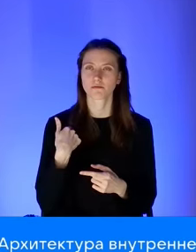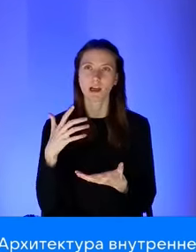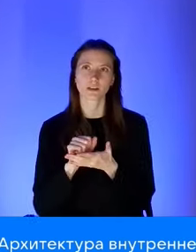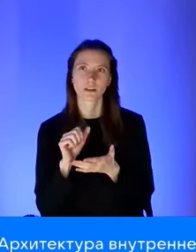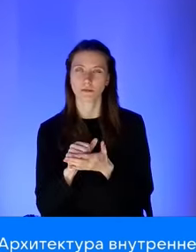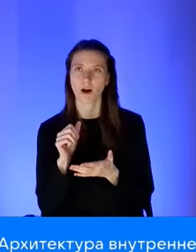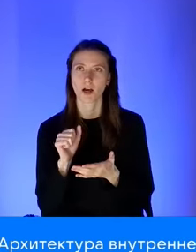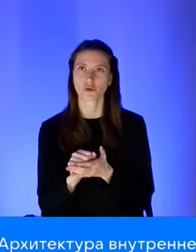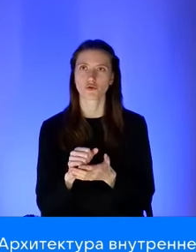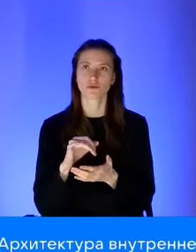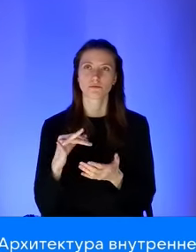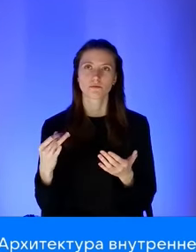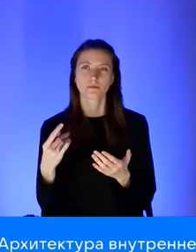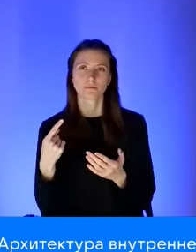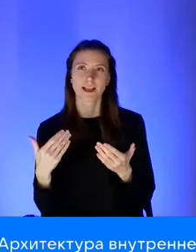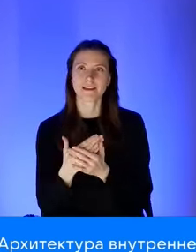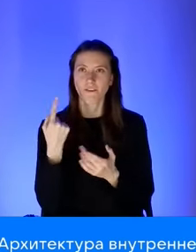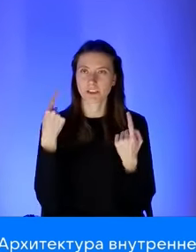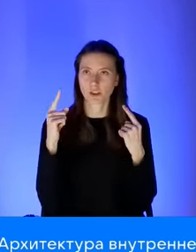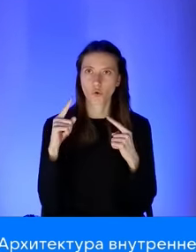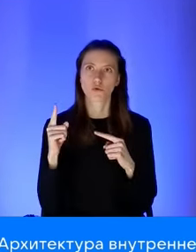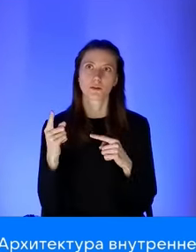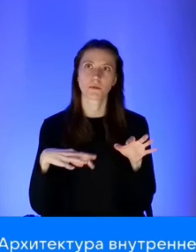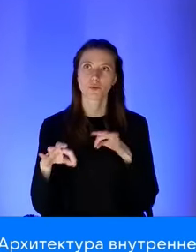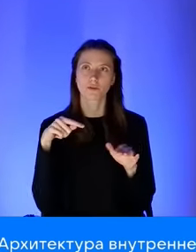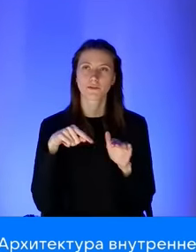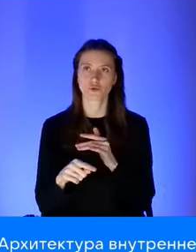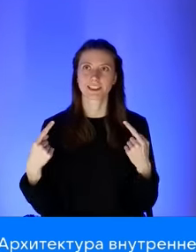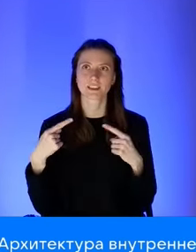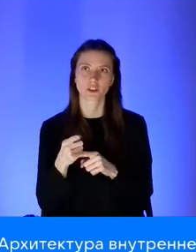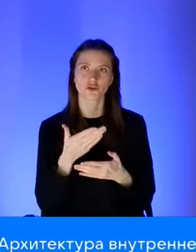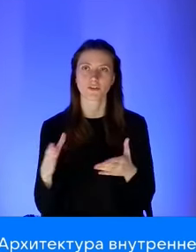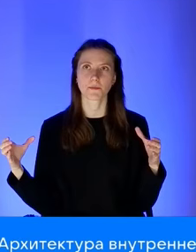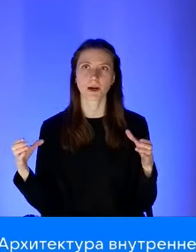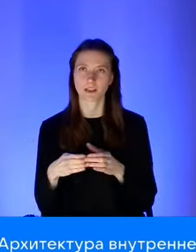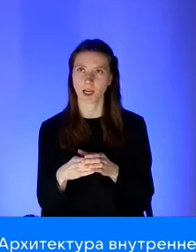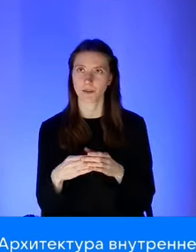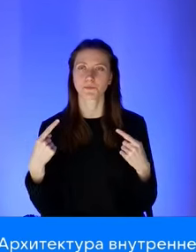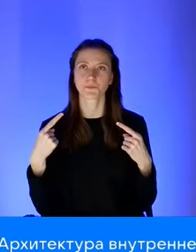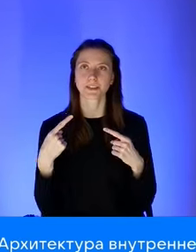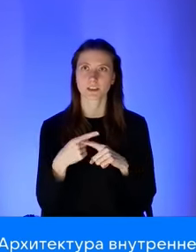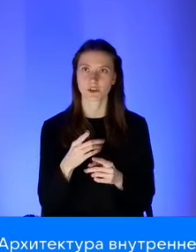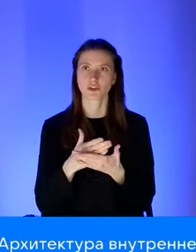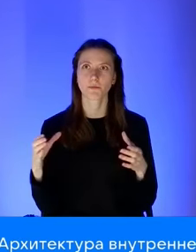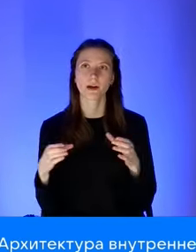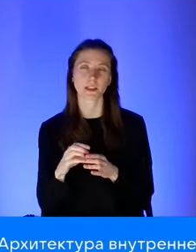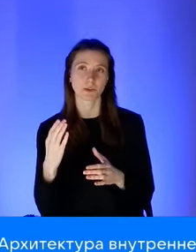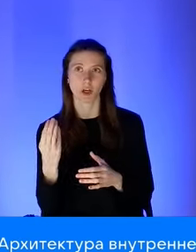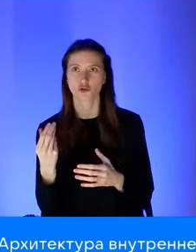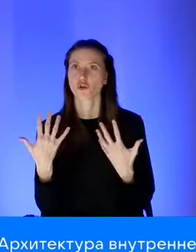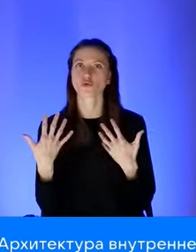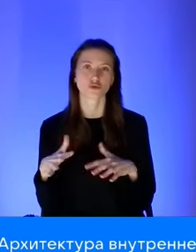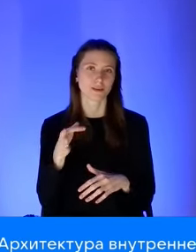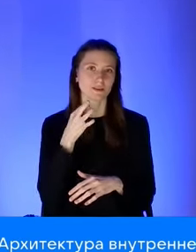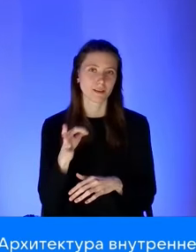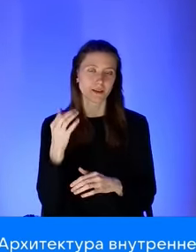непосредственно инновационными проектами внутри технического департамента технический департамент как Саша сказала Спасибо ему